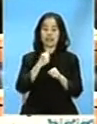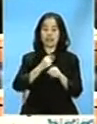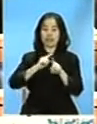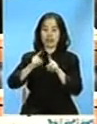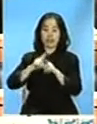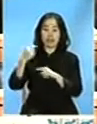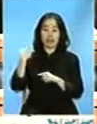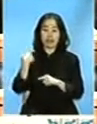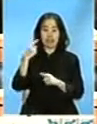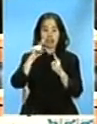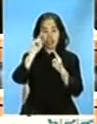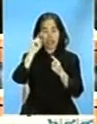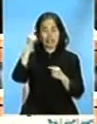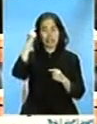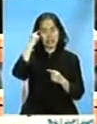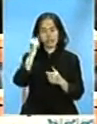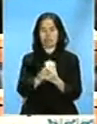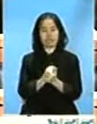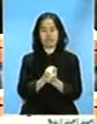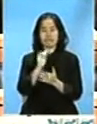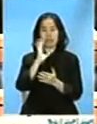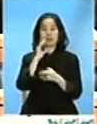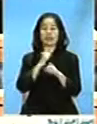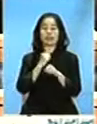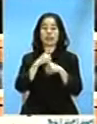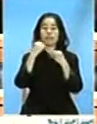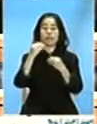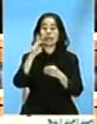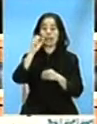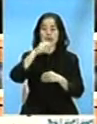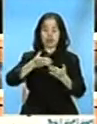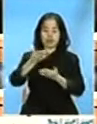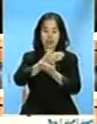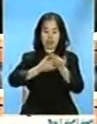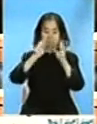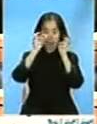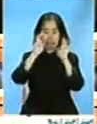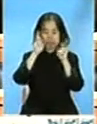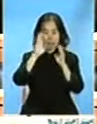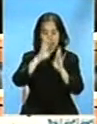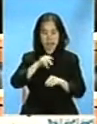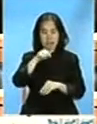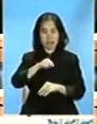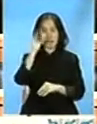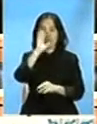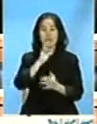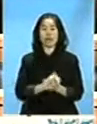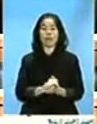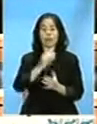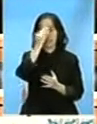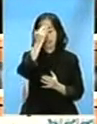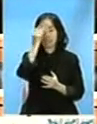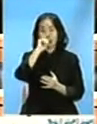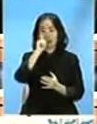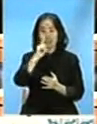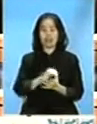ซึ่งคิดว่ามันไม่น่าจะให้ทางสภาเนี่ยมาพิจารณาในเรื่องอย่างนี้นะครับเพราะว่าถ้าพูดกัน